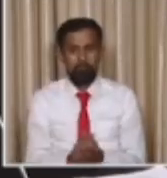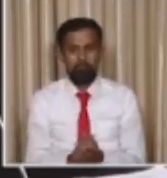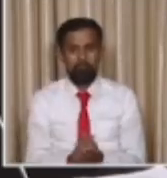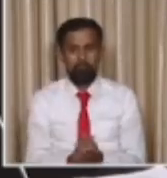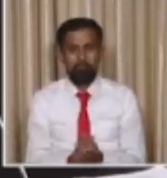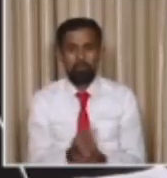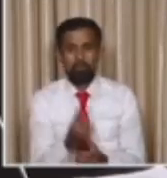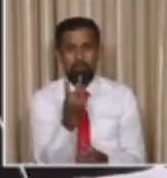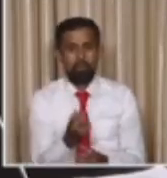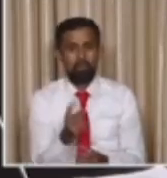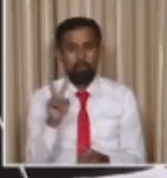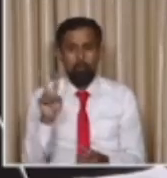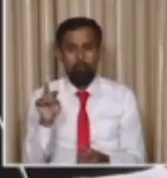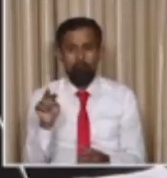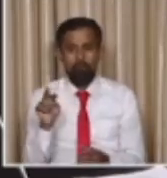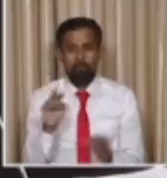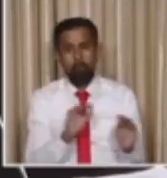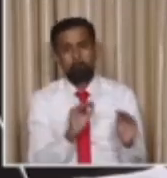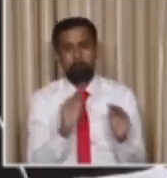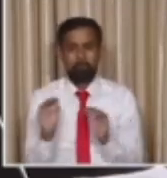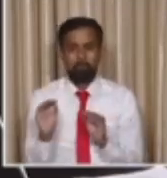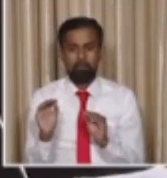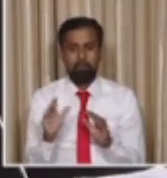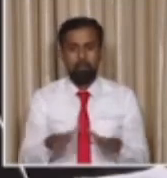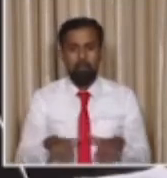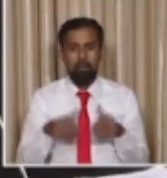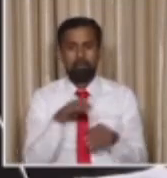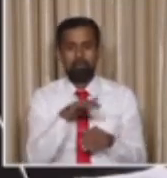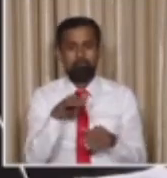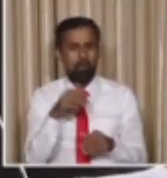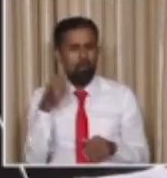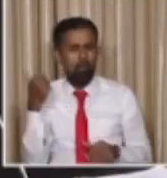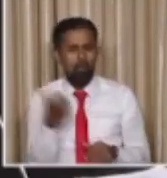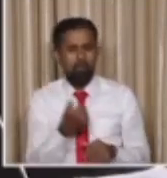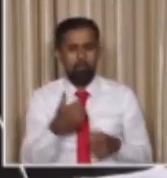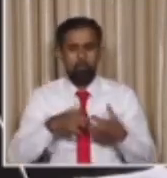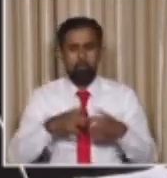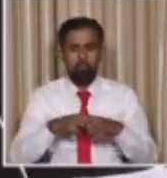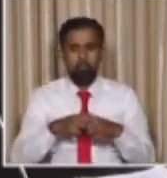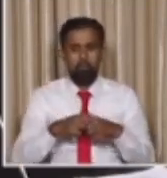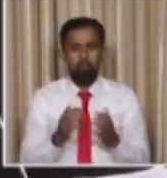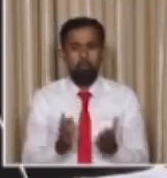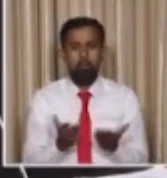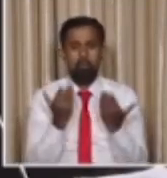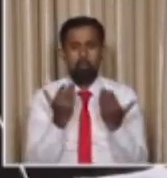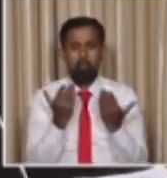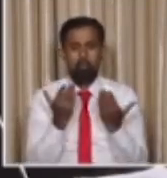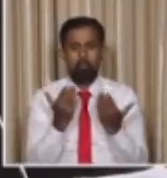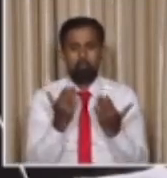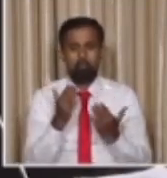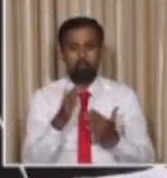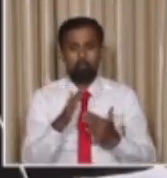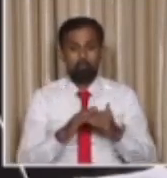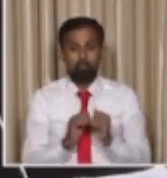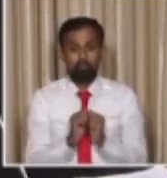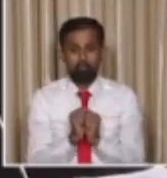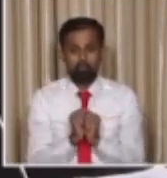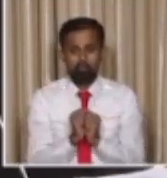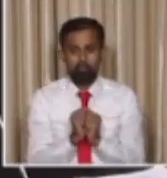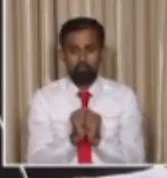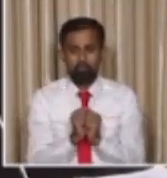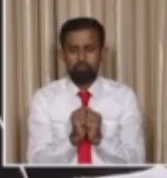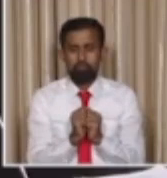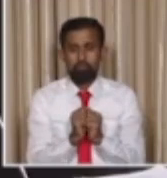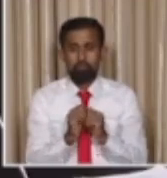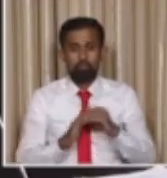විශේෂයෙන්ම 2020න් පස්සේ මේ සෞඛ්‍ය සේවයේ අලුත් අර්බුදයක් හටගත්තා ඒක තමයි වෘත්තීය මට්ටම ඉක්මවා